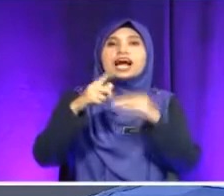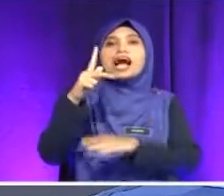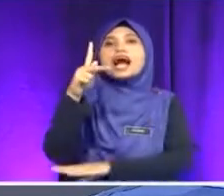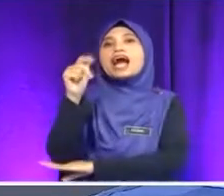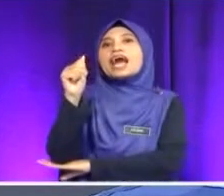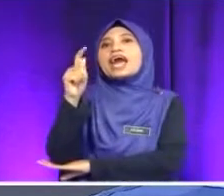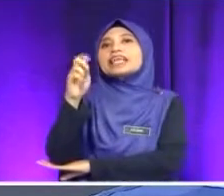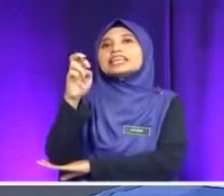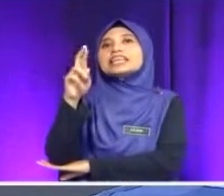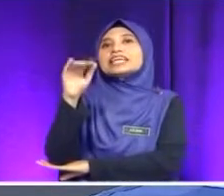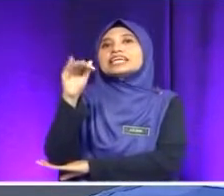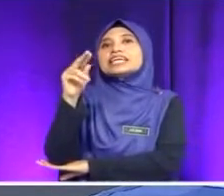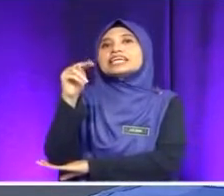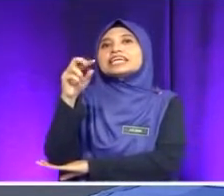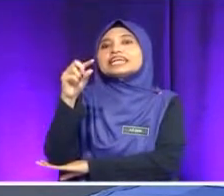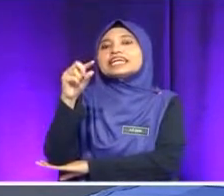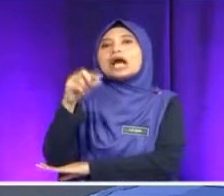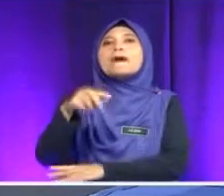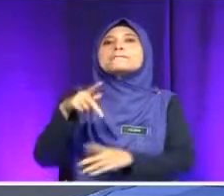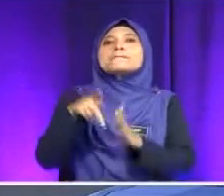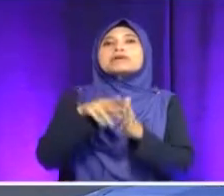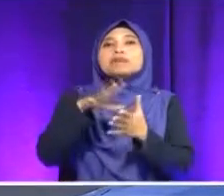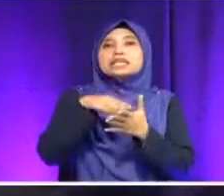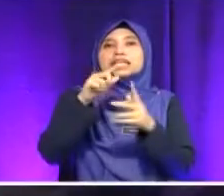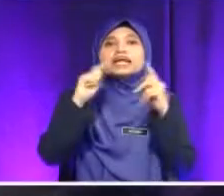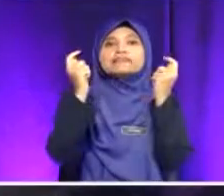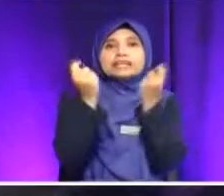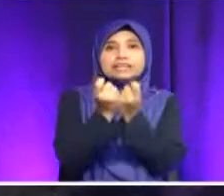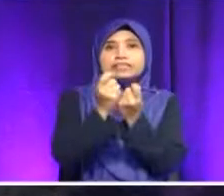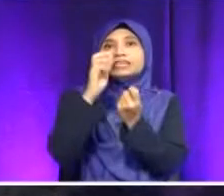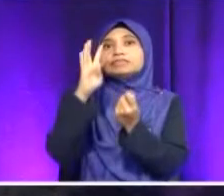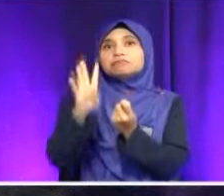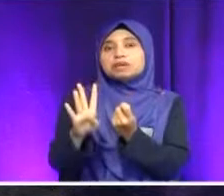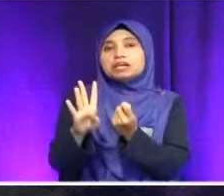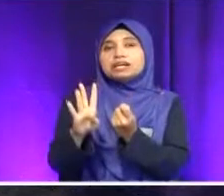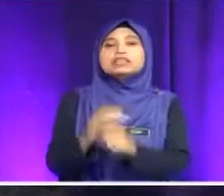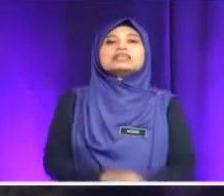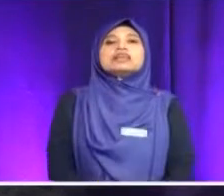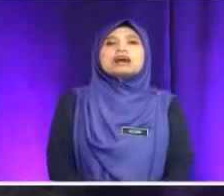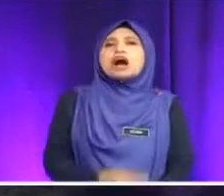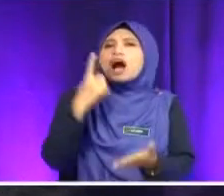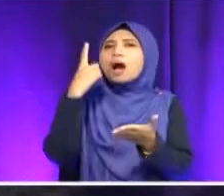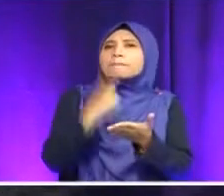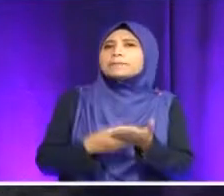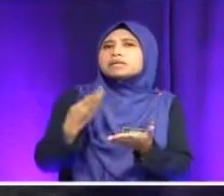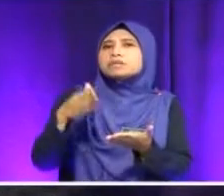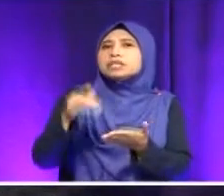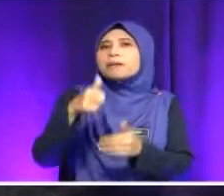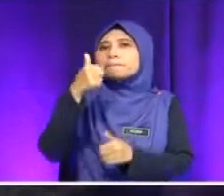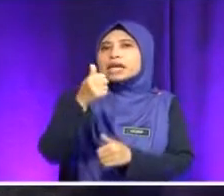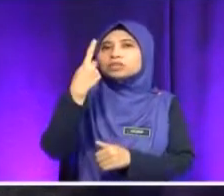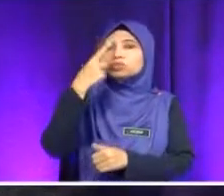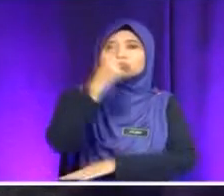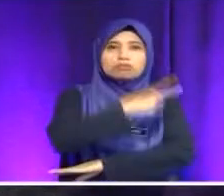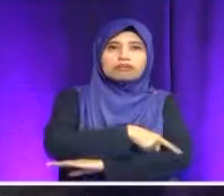H4 glutamate gila aku yakin kita pelajari by cego untuk sama kali ini apek apek kali menari akting kongsi kamu semuanya kita